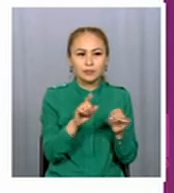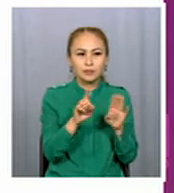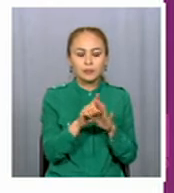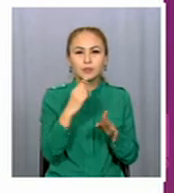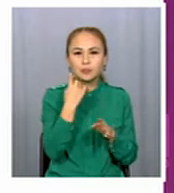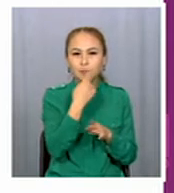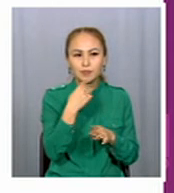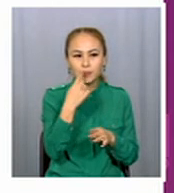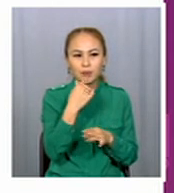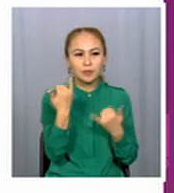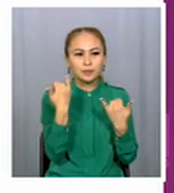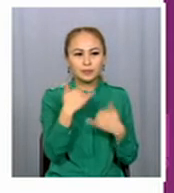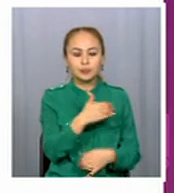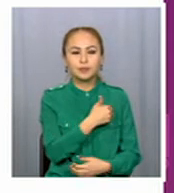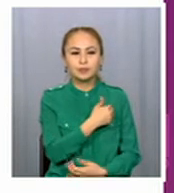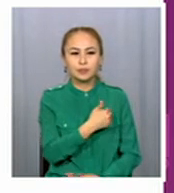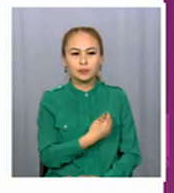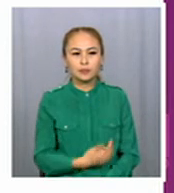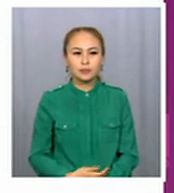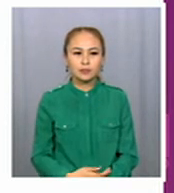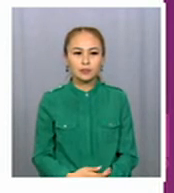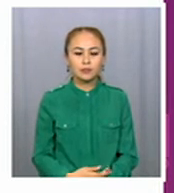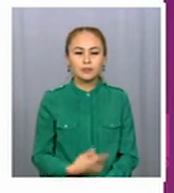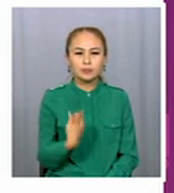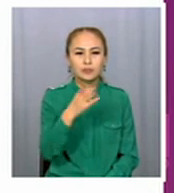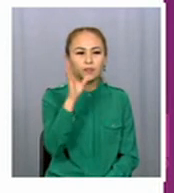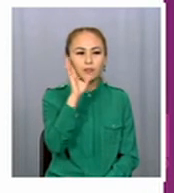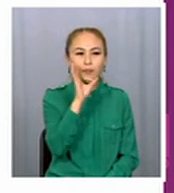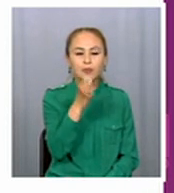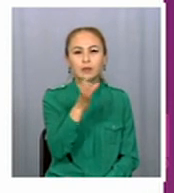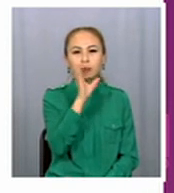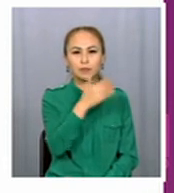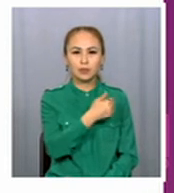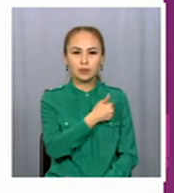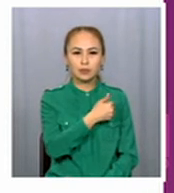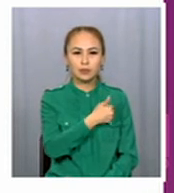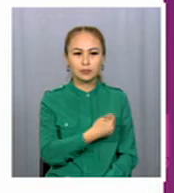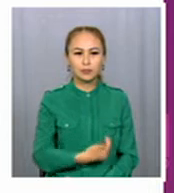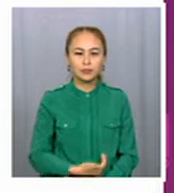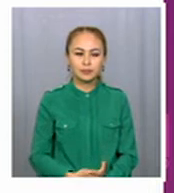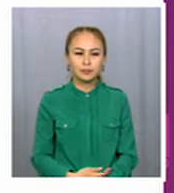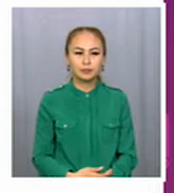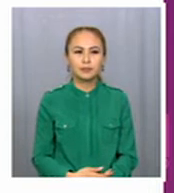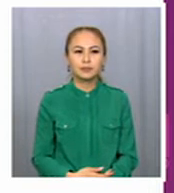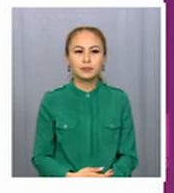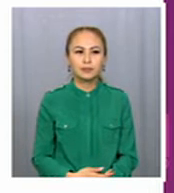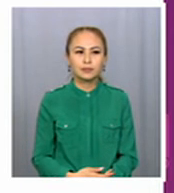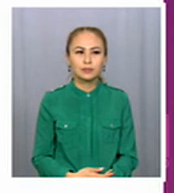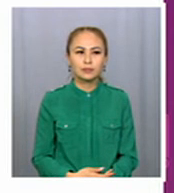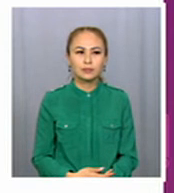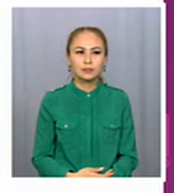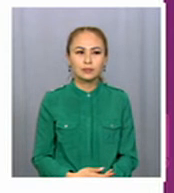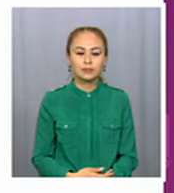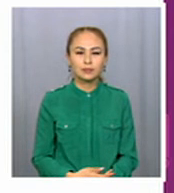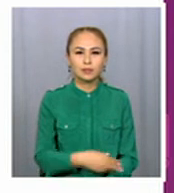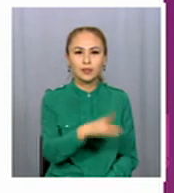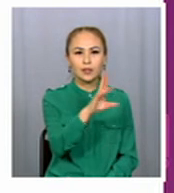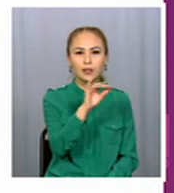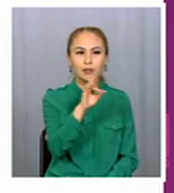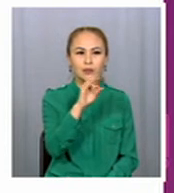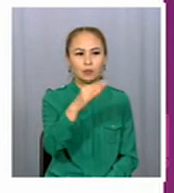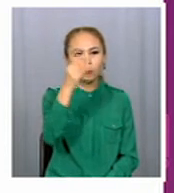кезеріп, тамсанып қояды. Шіркін, бір ұрттам су болса ғой. Кенет ойына